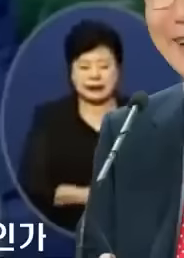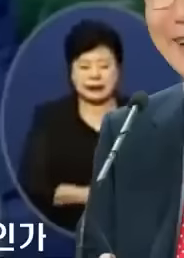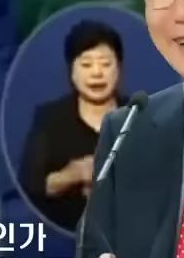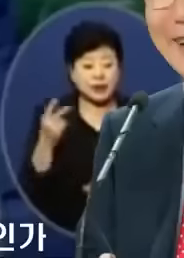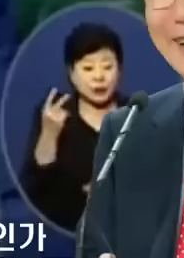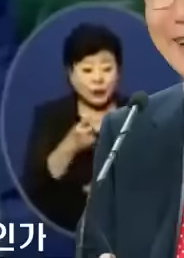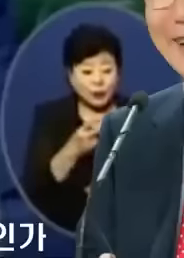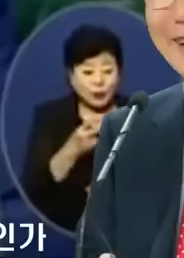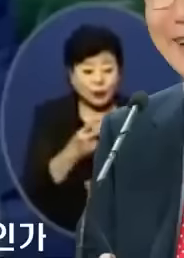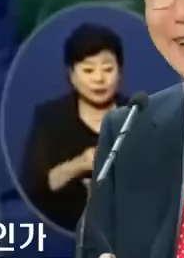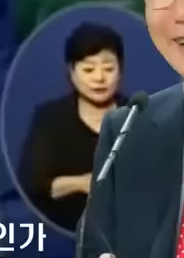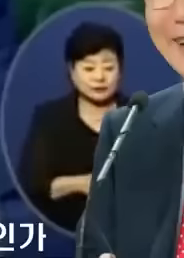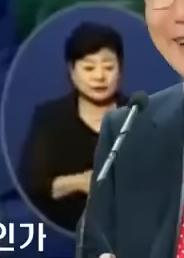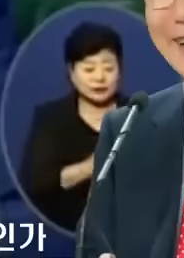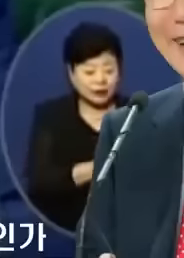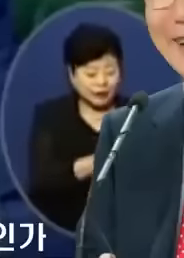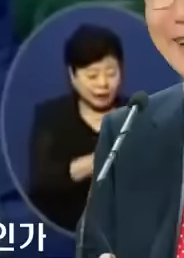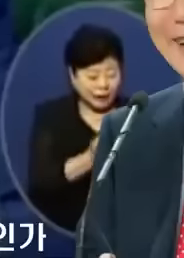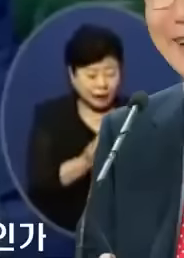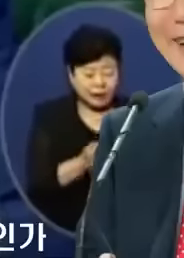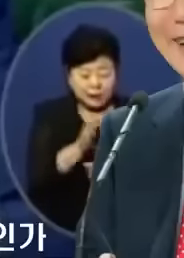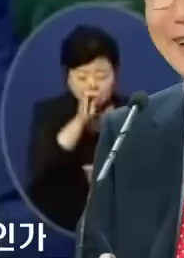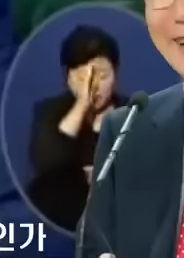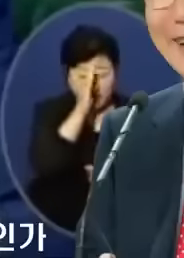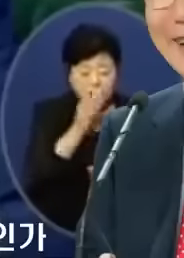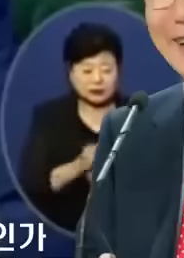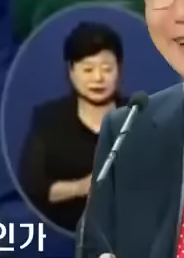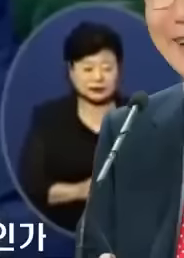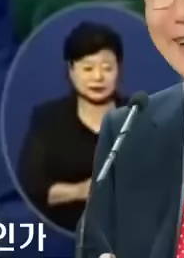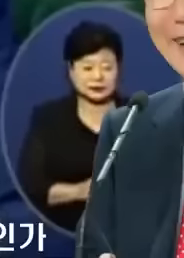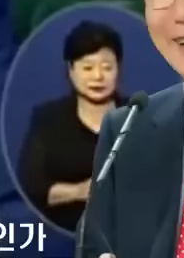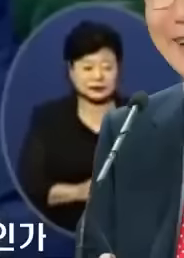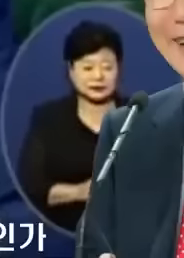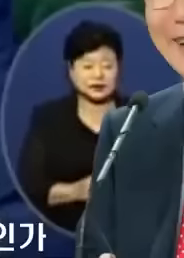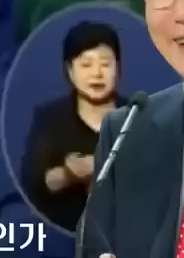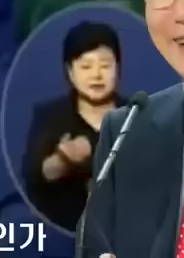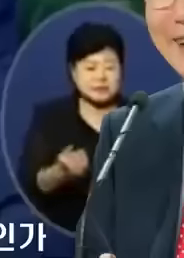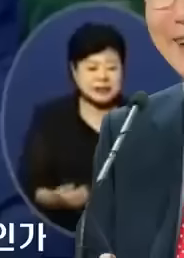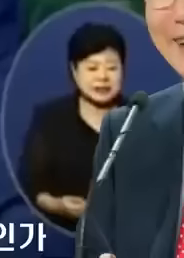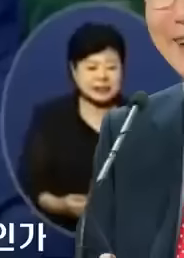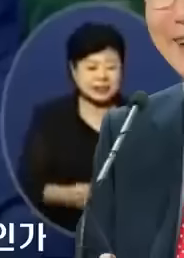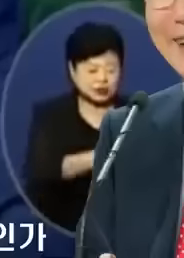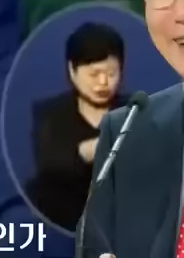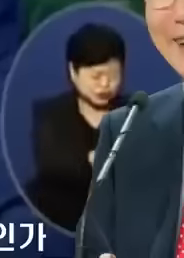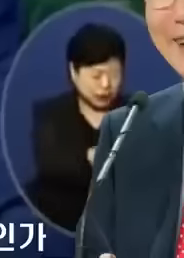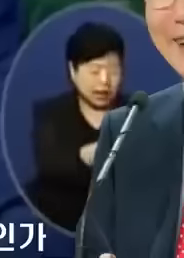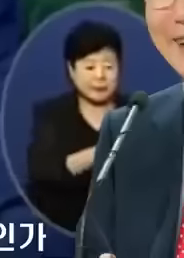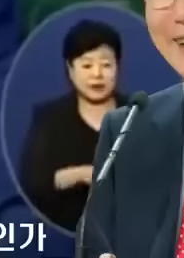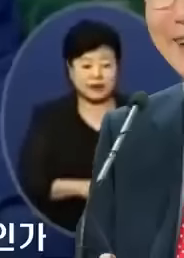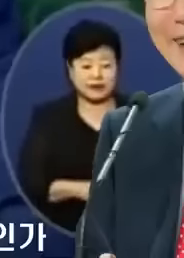그뿐 아닙니다. 여러 가지 병을 이미 예비 접종을 맞고 나면은